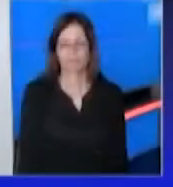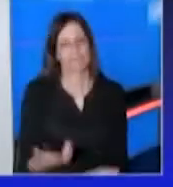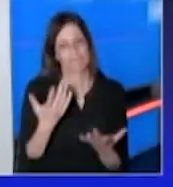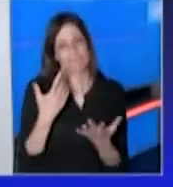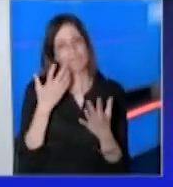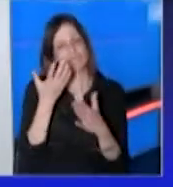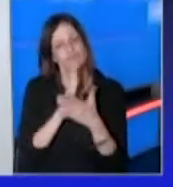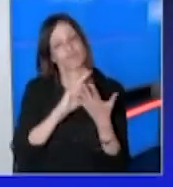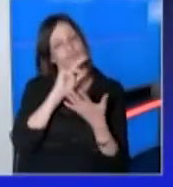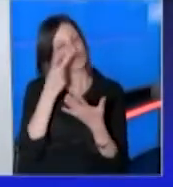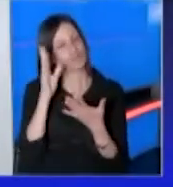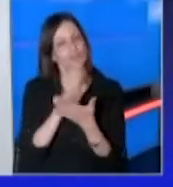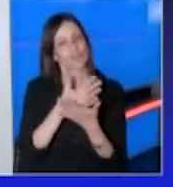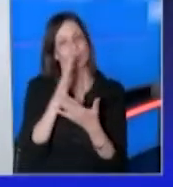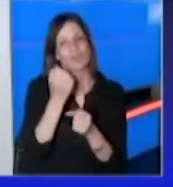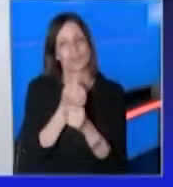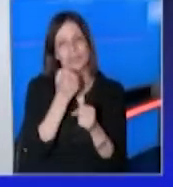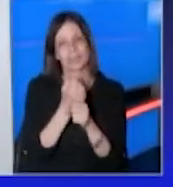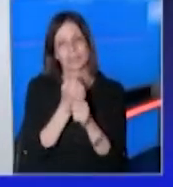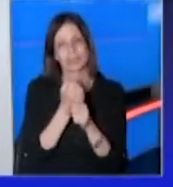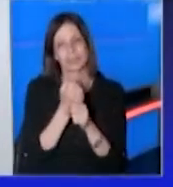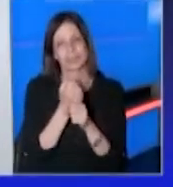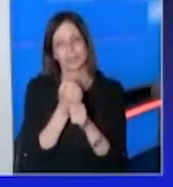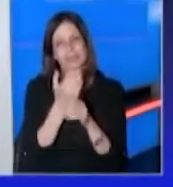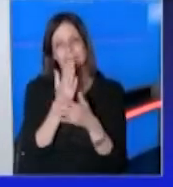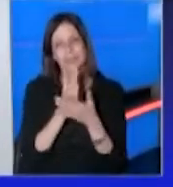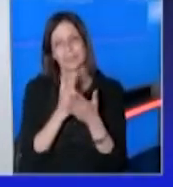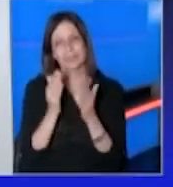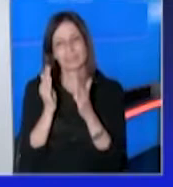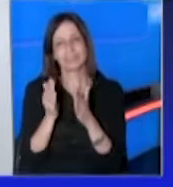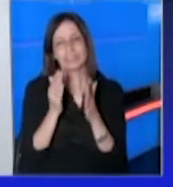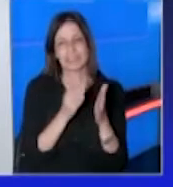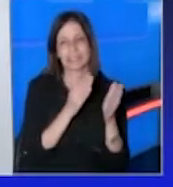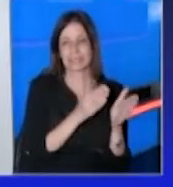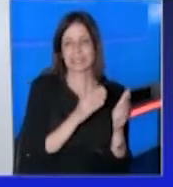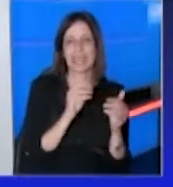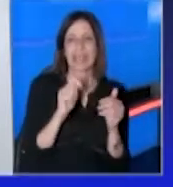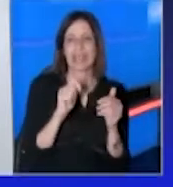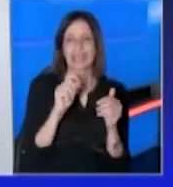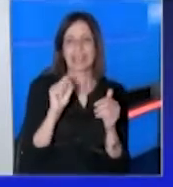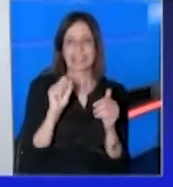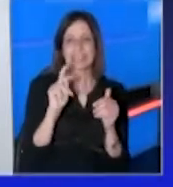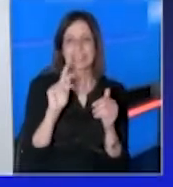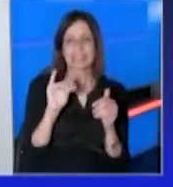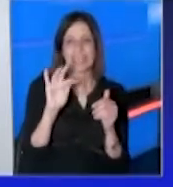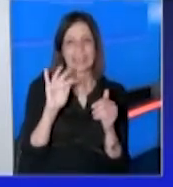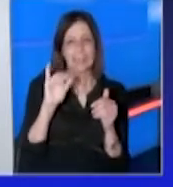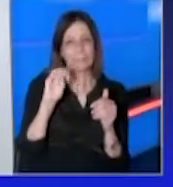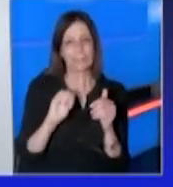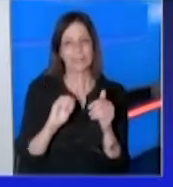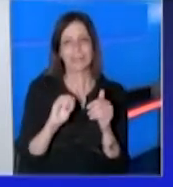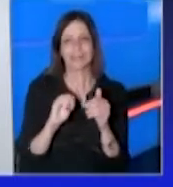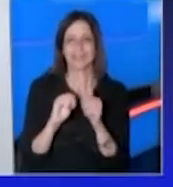ואנחנו בפרק 2 החלטנו לעשות תסקיטים. תסקיטים? תסקיטים. תסקיטים. כן, טוב. ג'דידת